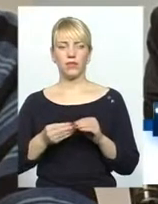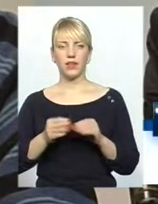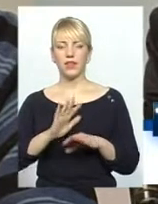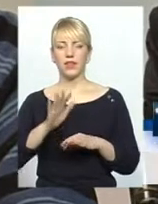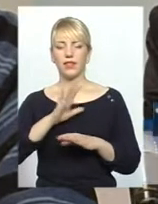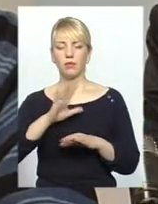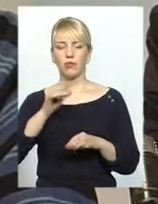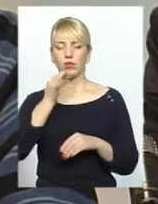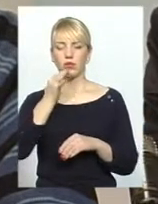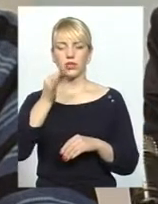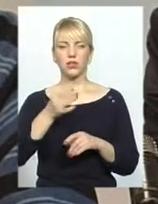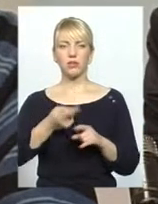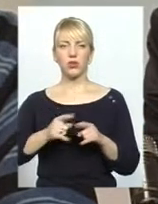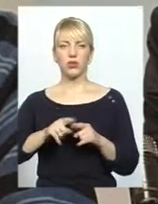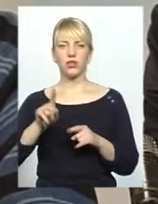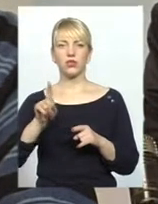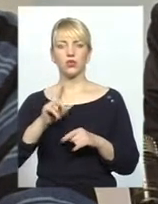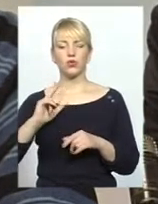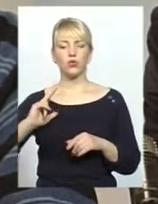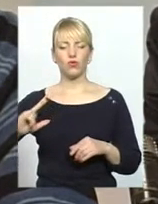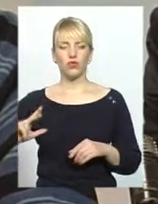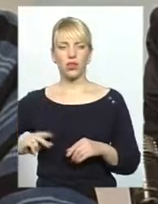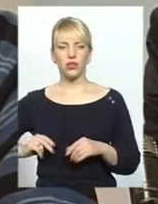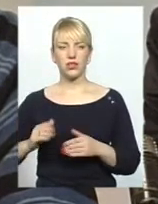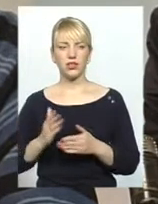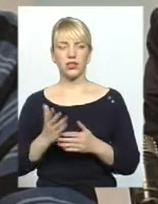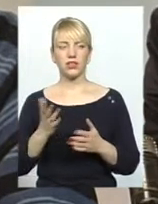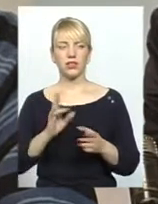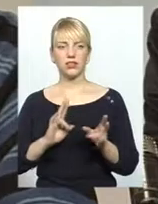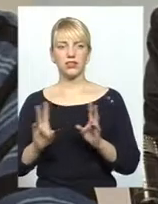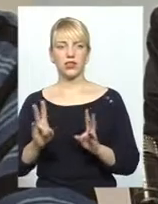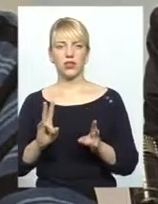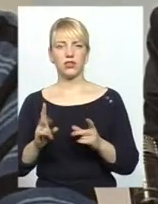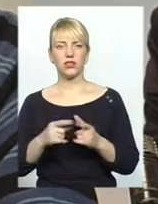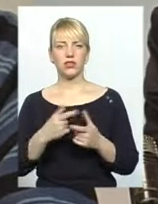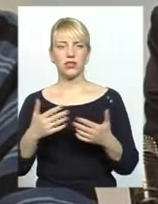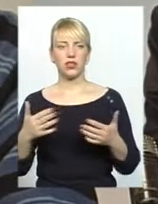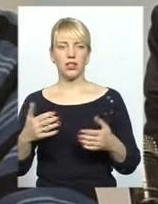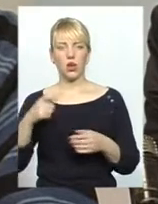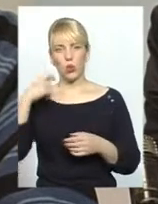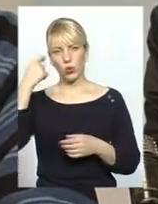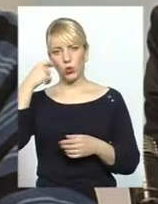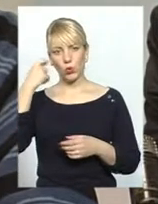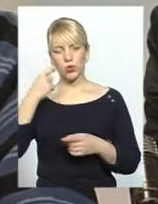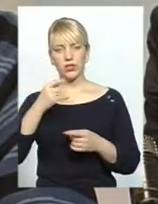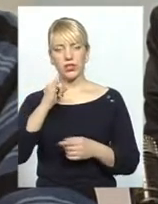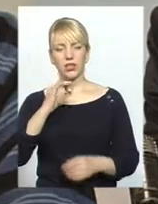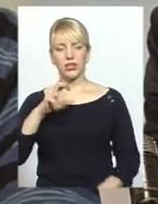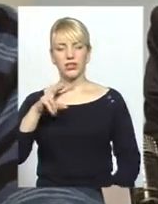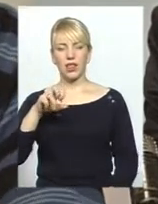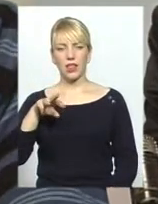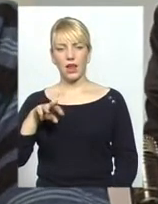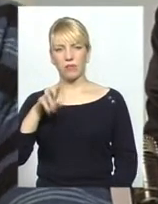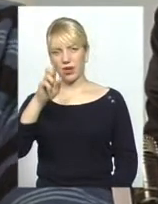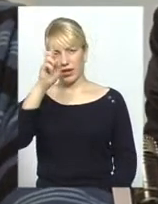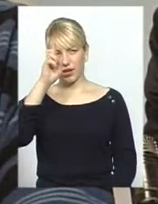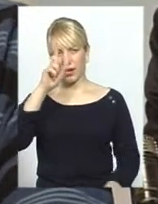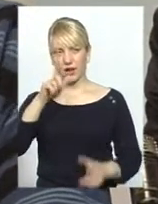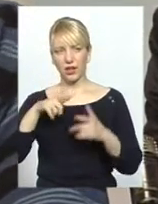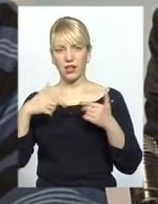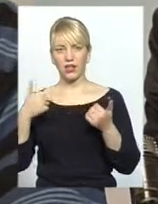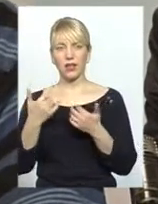про те, да, що в Франції є якісь терористи там і так далі. Турція – ісламська країна. Да. А скільки